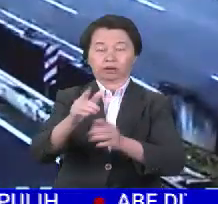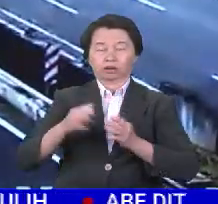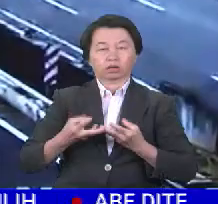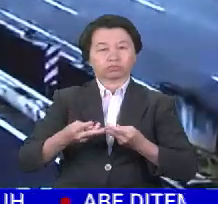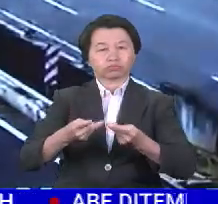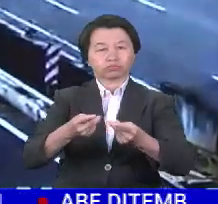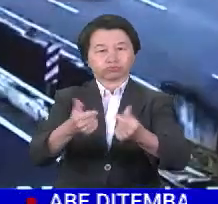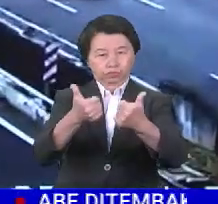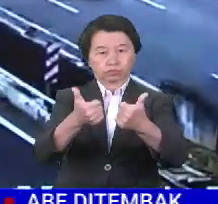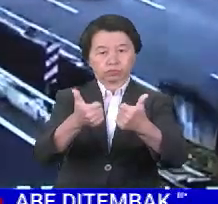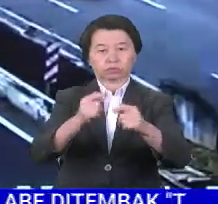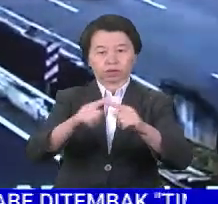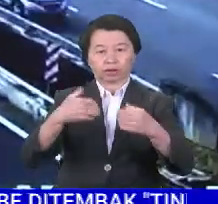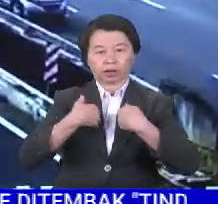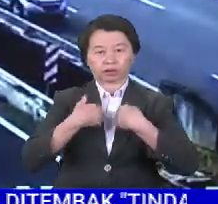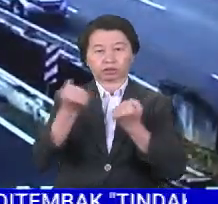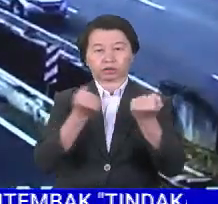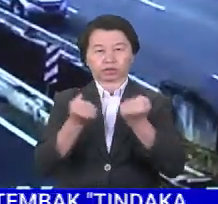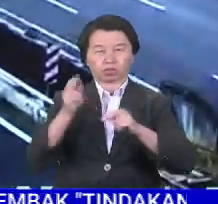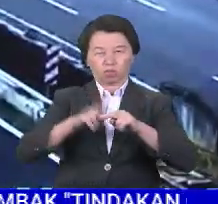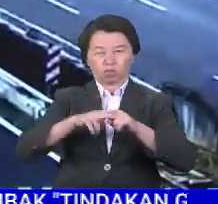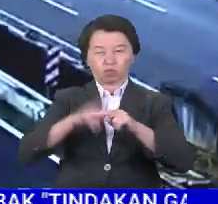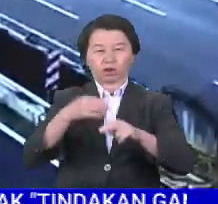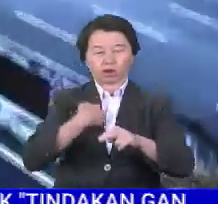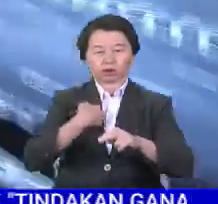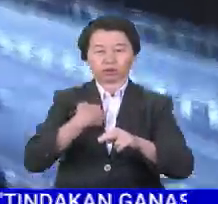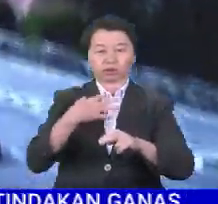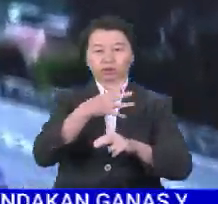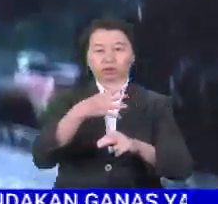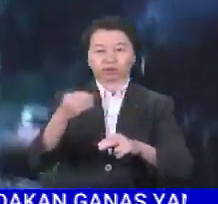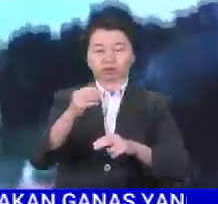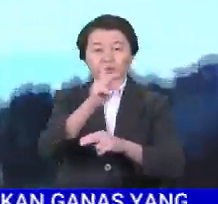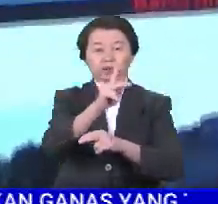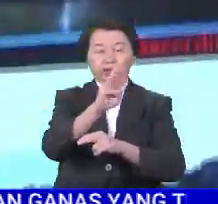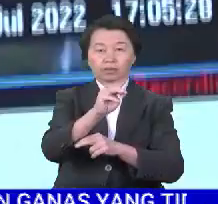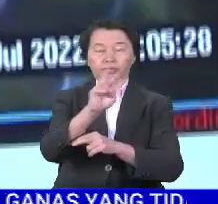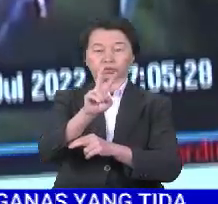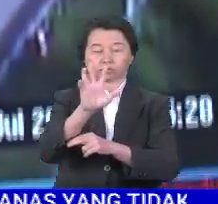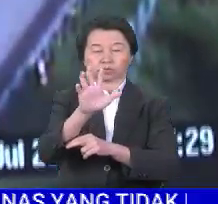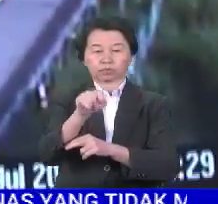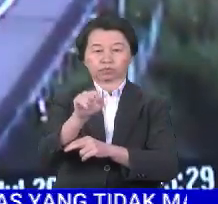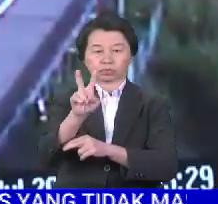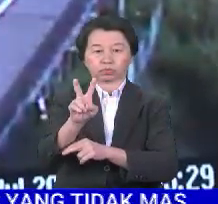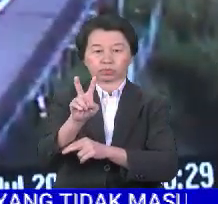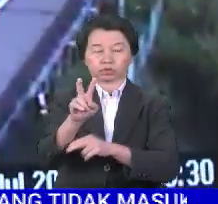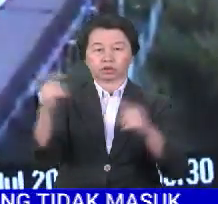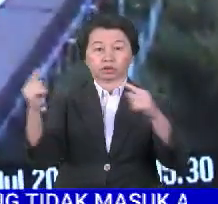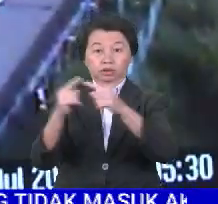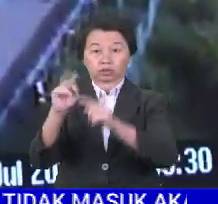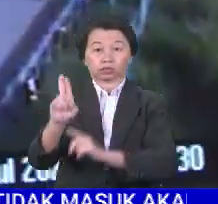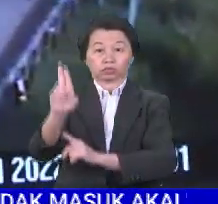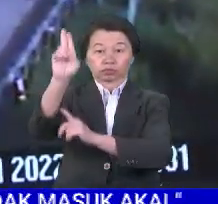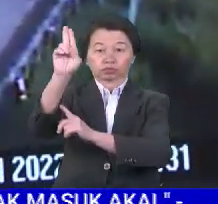bergerak lancar namun ada peningkatan kenderaan sedikit. Di kilometer 285.2 arah